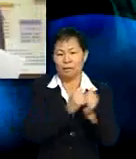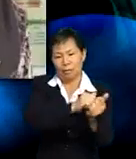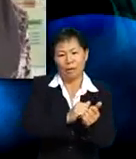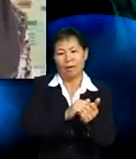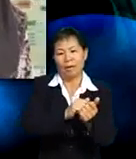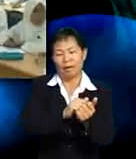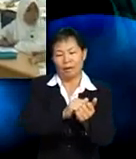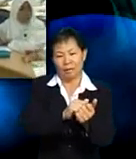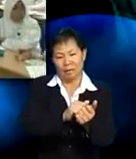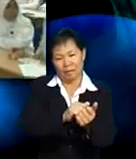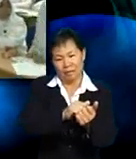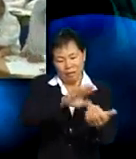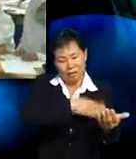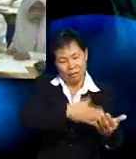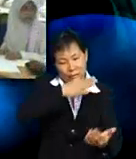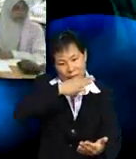Ibu.